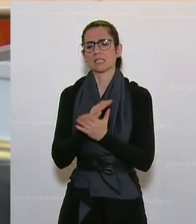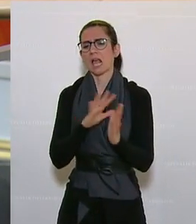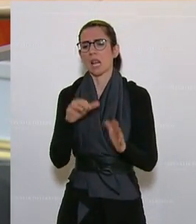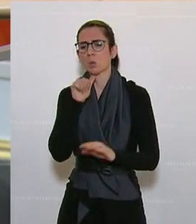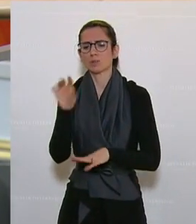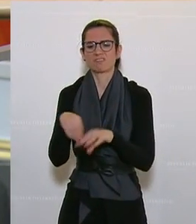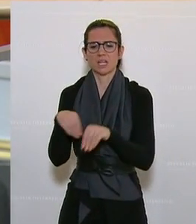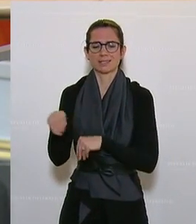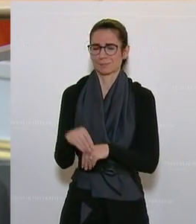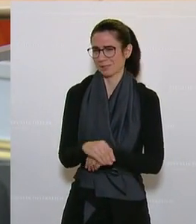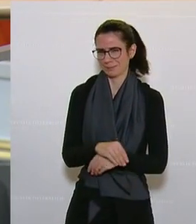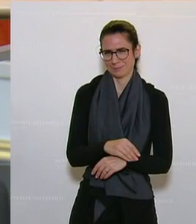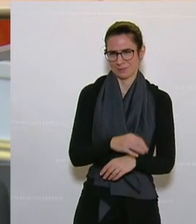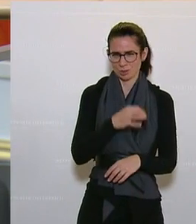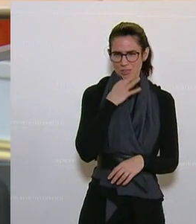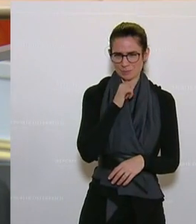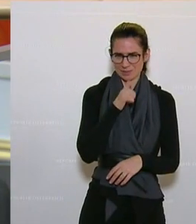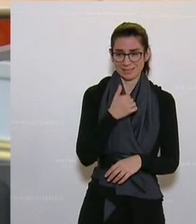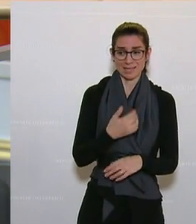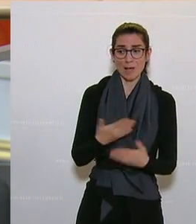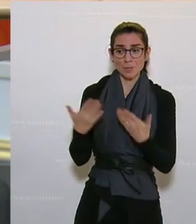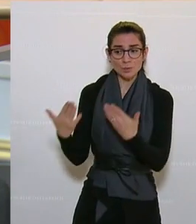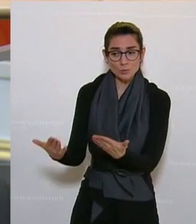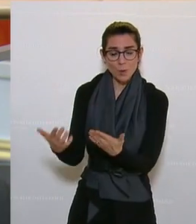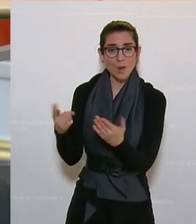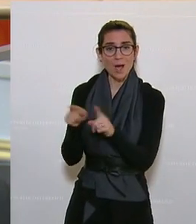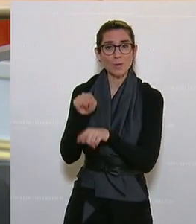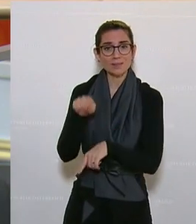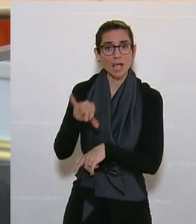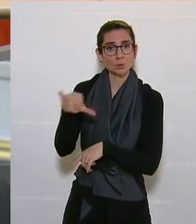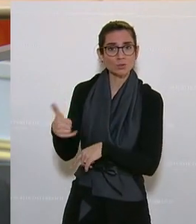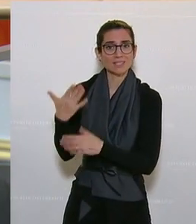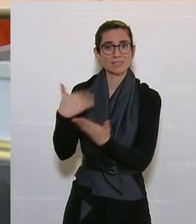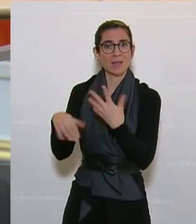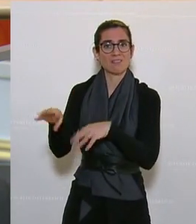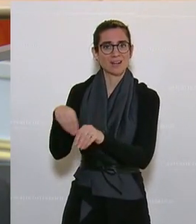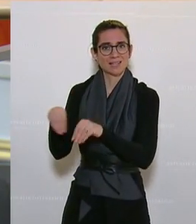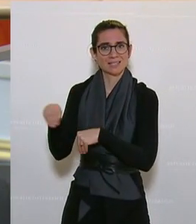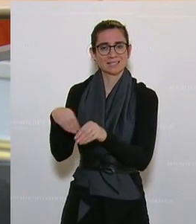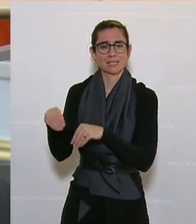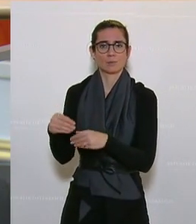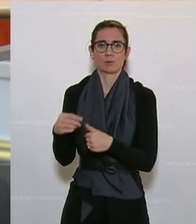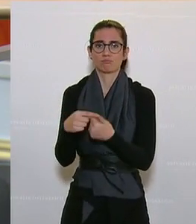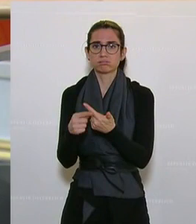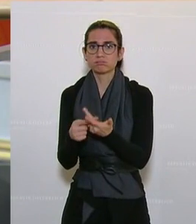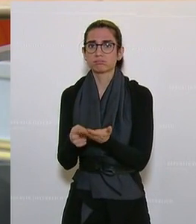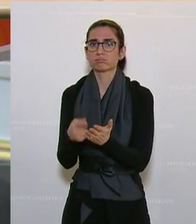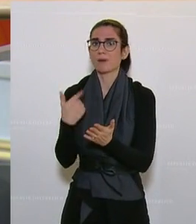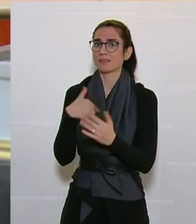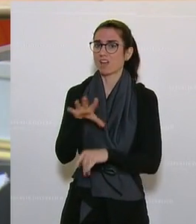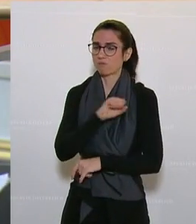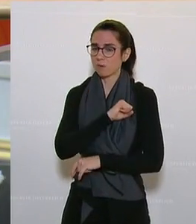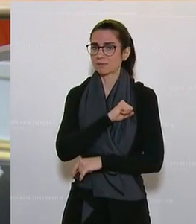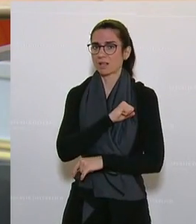inflexibel wäre. Stimmt eh nicht, aber da wäre wieder mehr Flexibilität zum Vorteil mehrerer Seiten, also nutzen wir